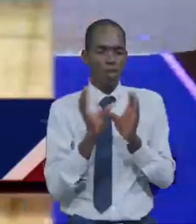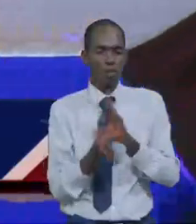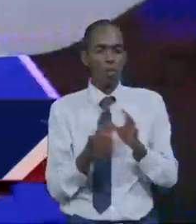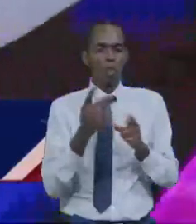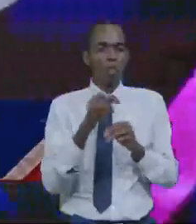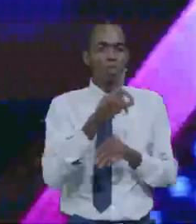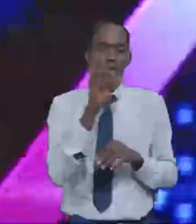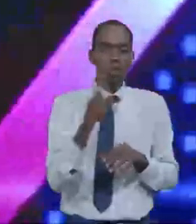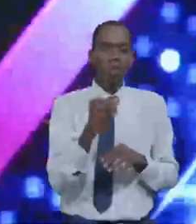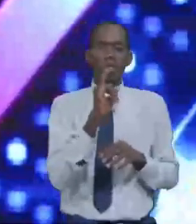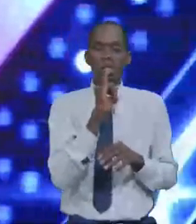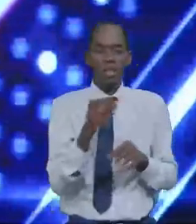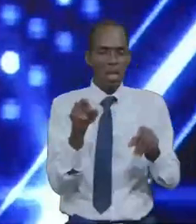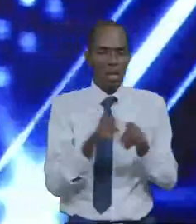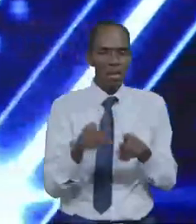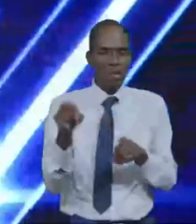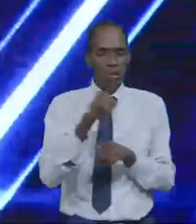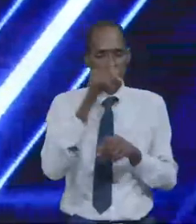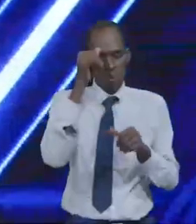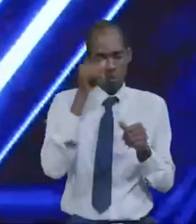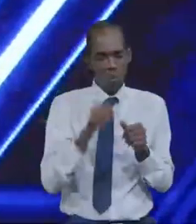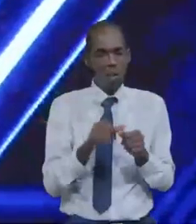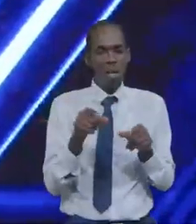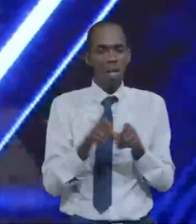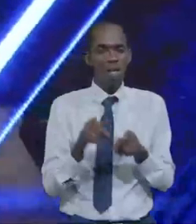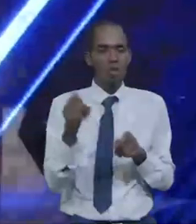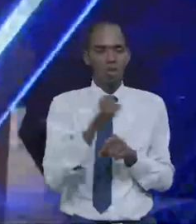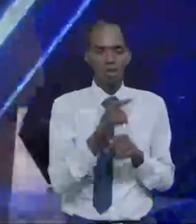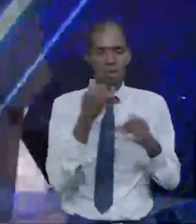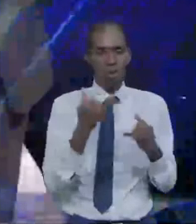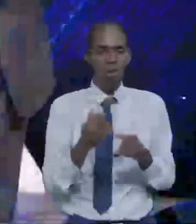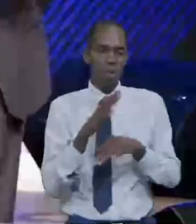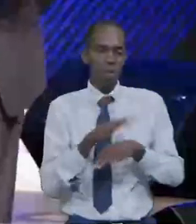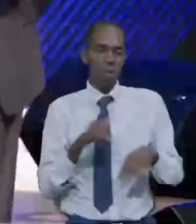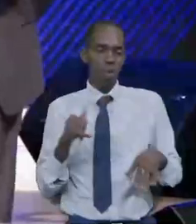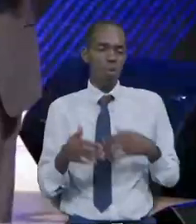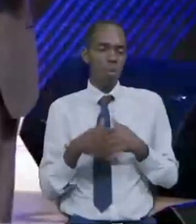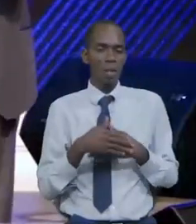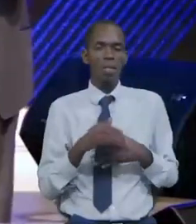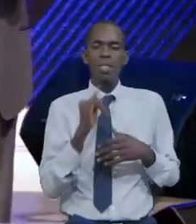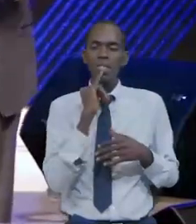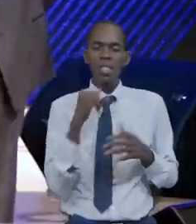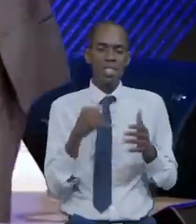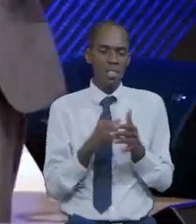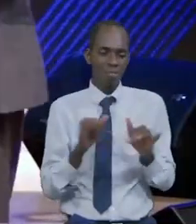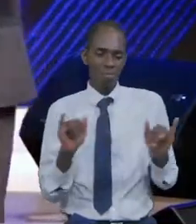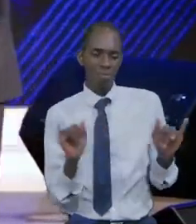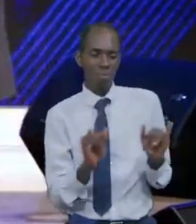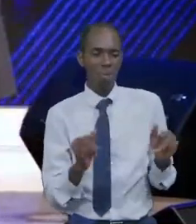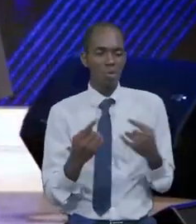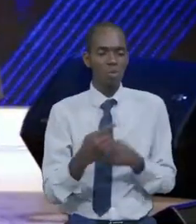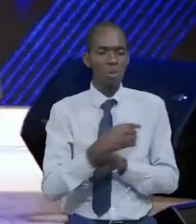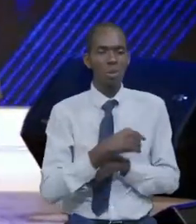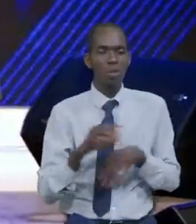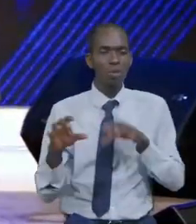conversion. La question est que lorsque tu te rappelles, est-ce que c'est toujours ainsi ce jour? Est-ce que tu as la